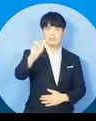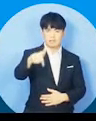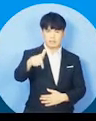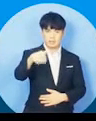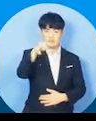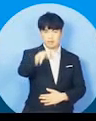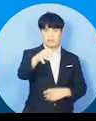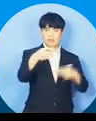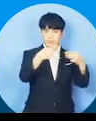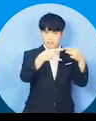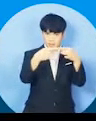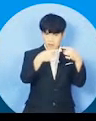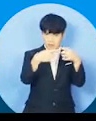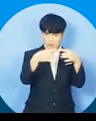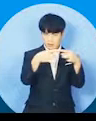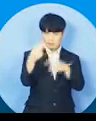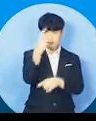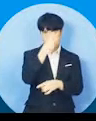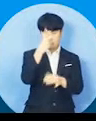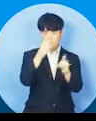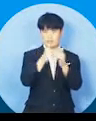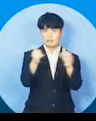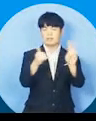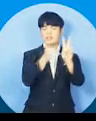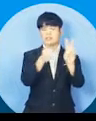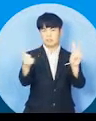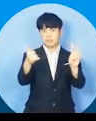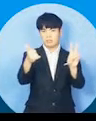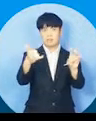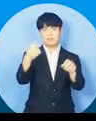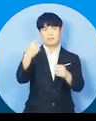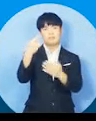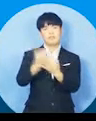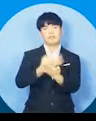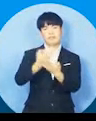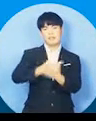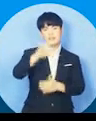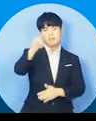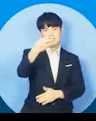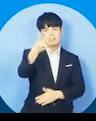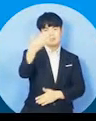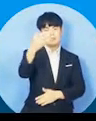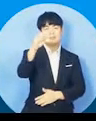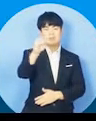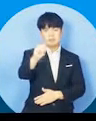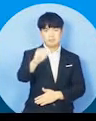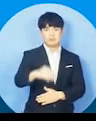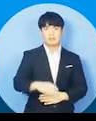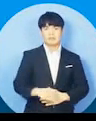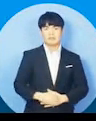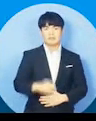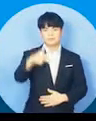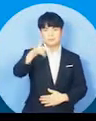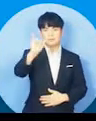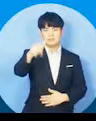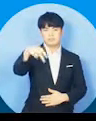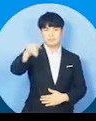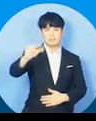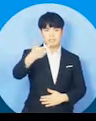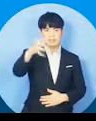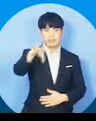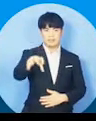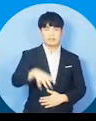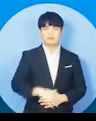및 전자제품 생산 관련 관리자 2명을 모집합니다. 임금은 월급 180만 원 이상이며 근무지는 천안시